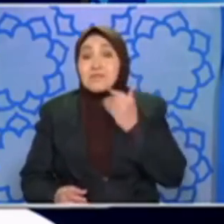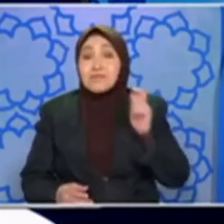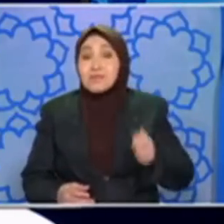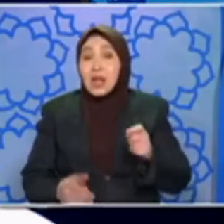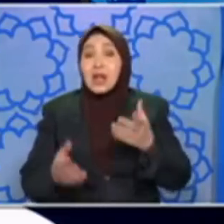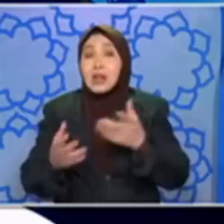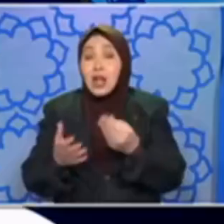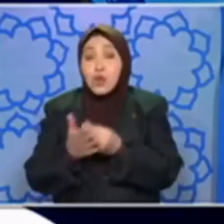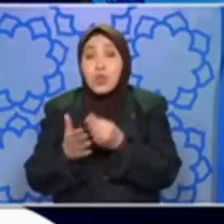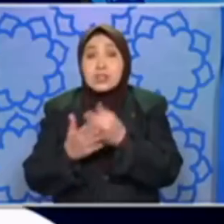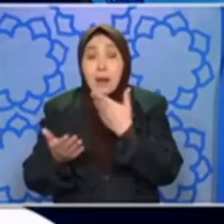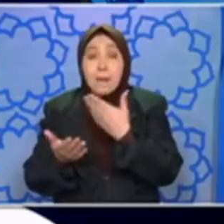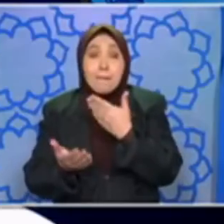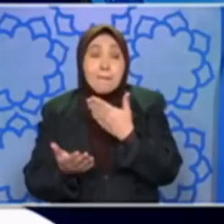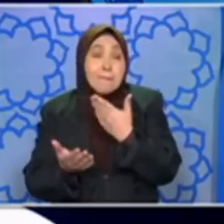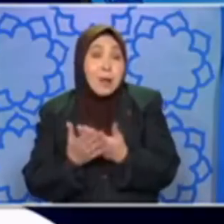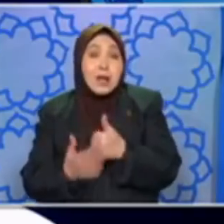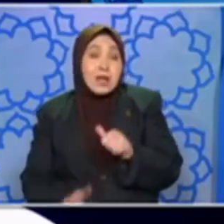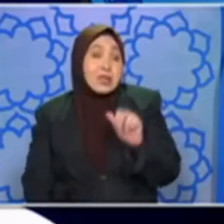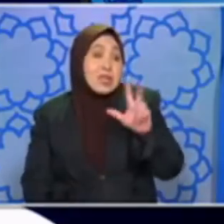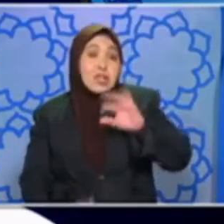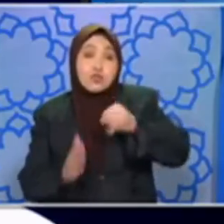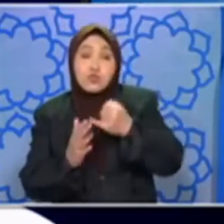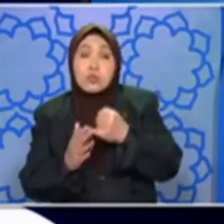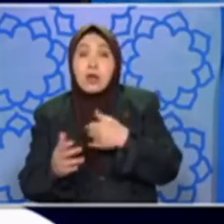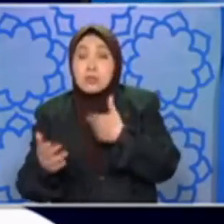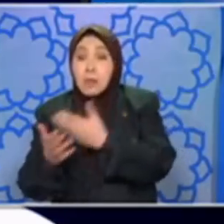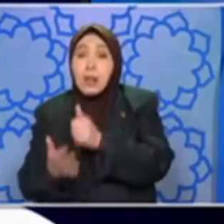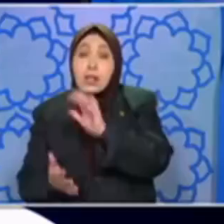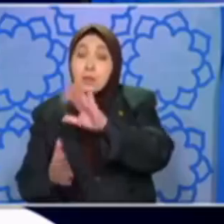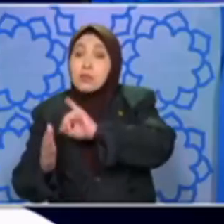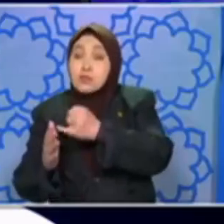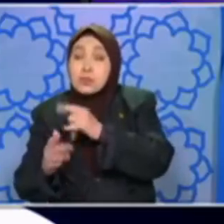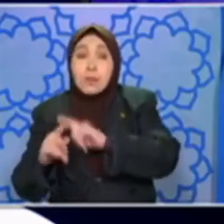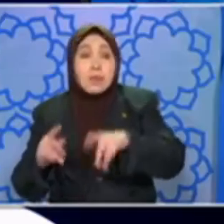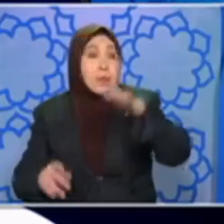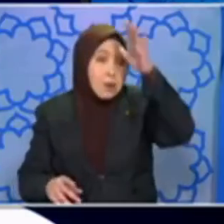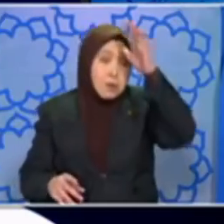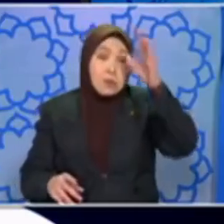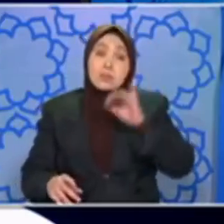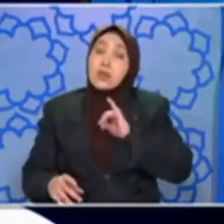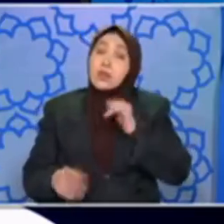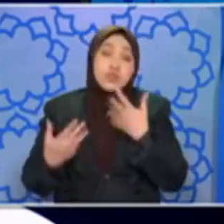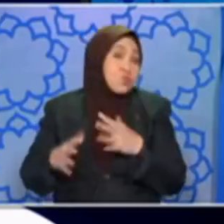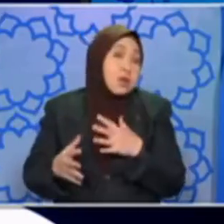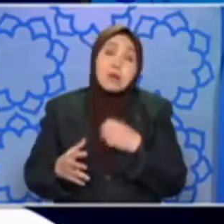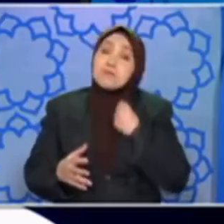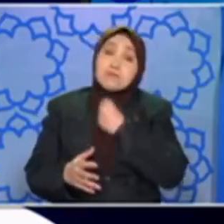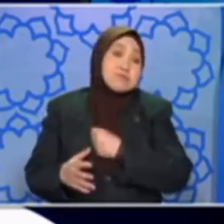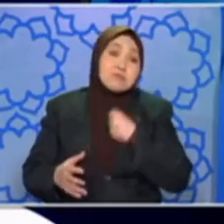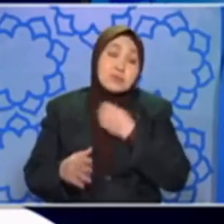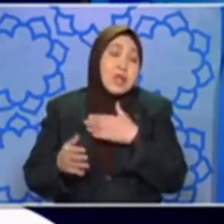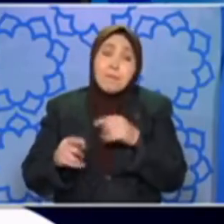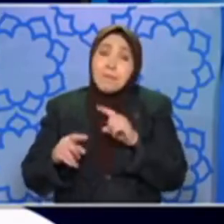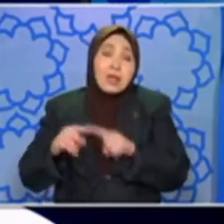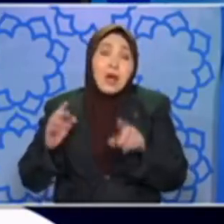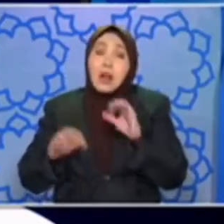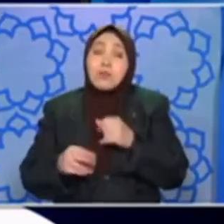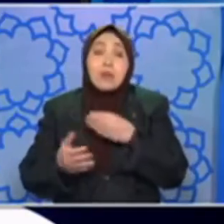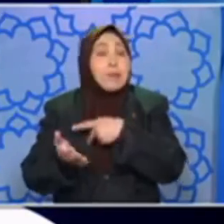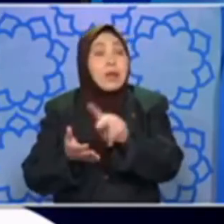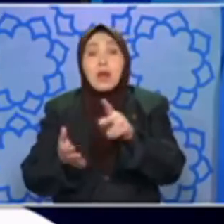dia kata 5 juta. Ha, rupanya dia ambil 3 juta. Padahal si ayah tu kata, oh, saya dah maafkan dah, tak apalah kalau nak bayar pun bayarlah